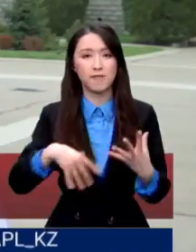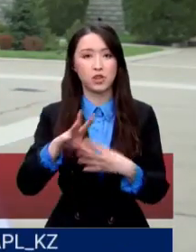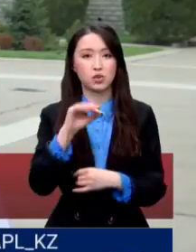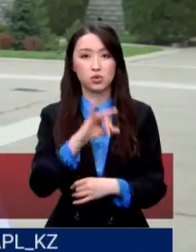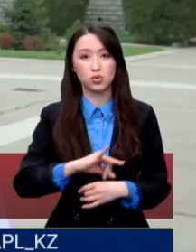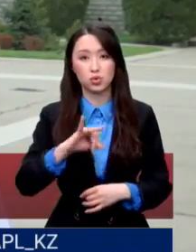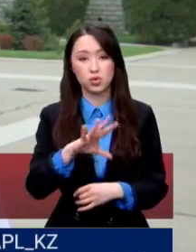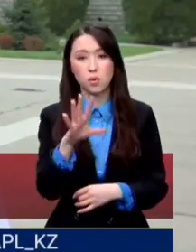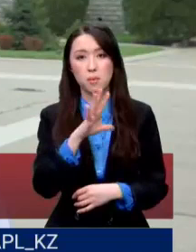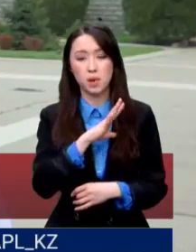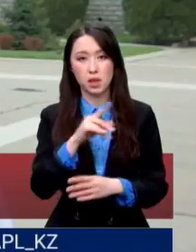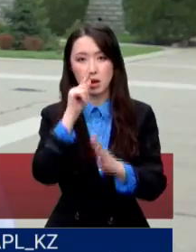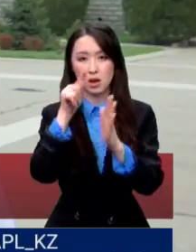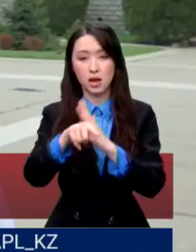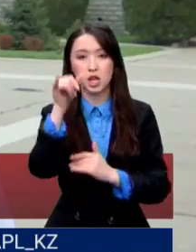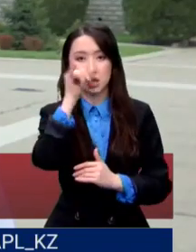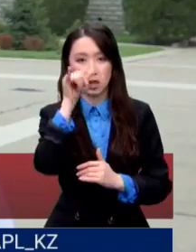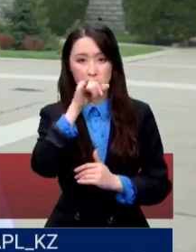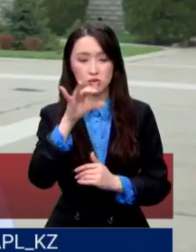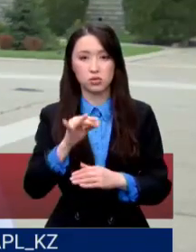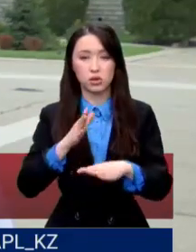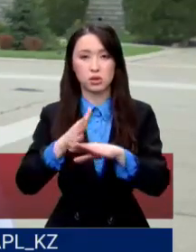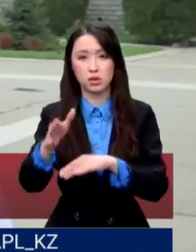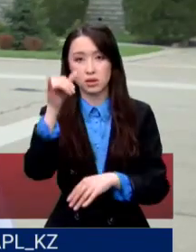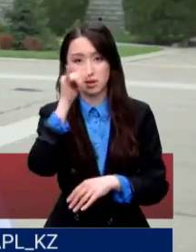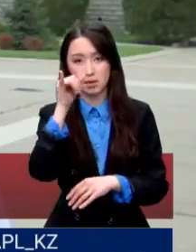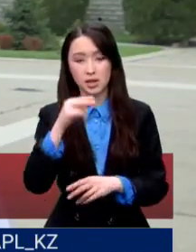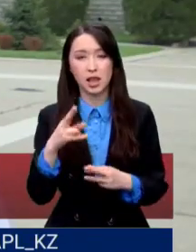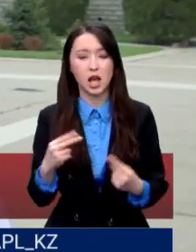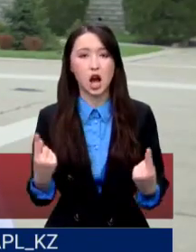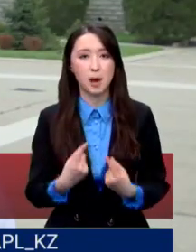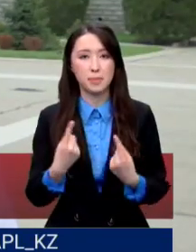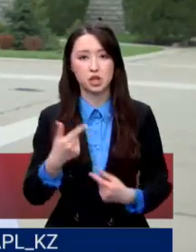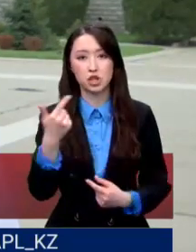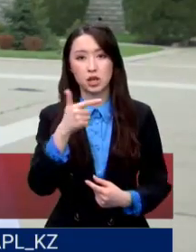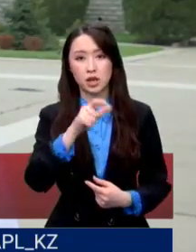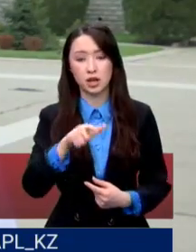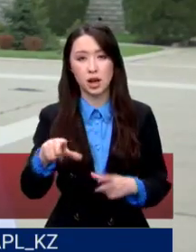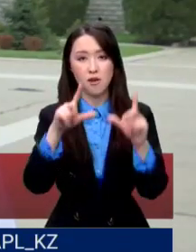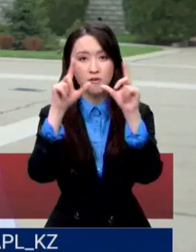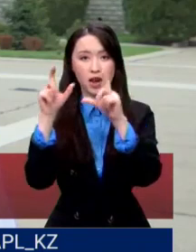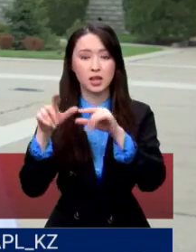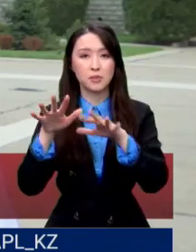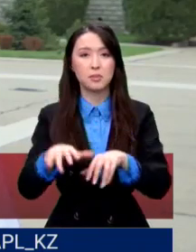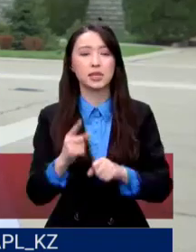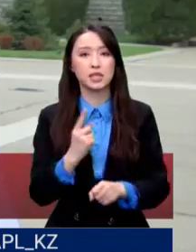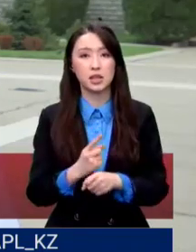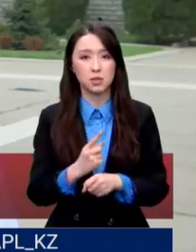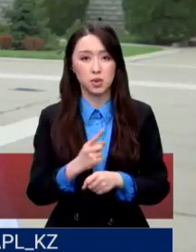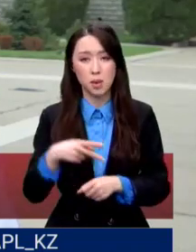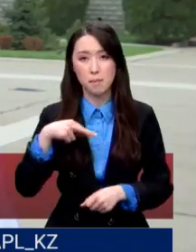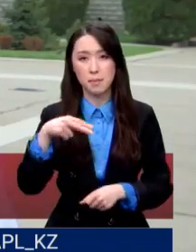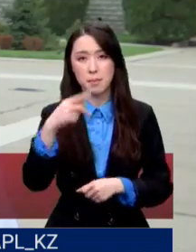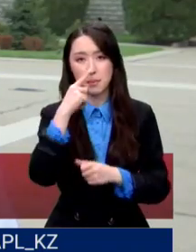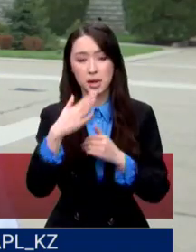историю была недоступной и недосягаемой, по крайней мере, для обычных граждан. Фотографировать объект не разрешали,